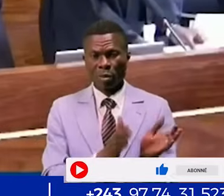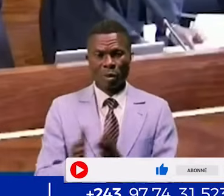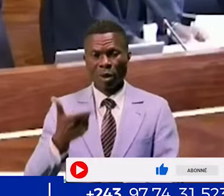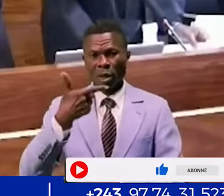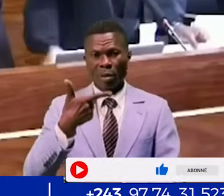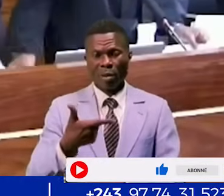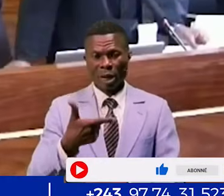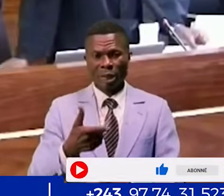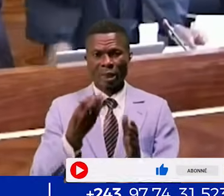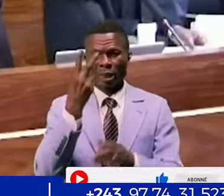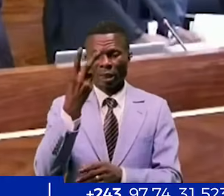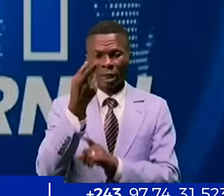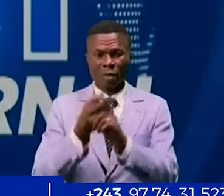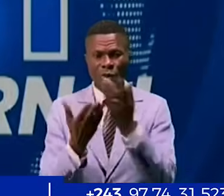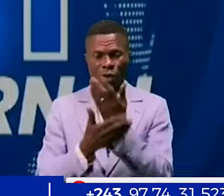mardi 2 juillet prochain.